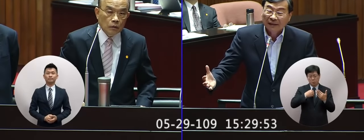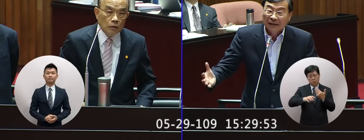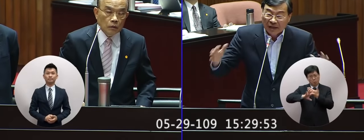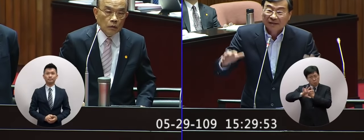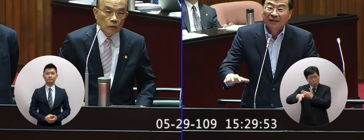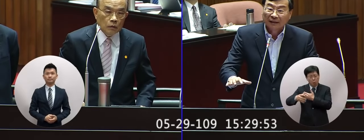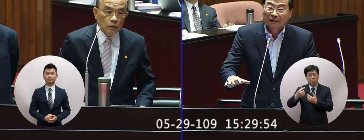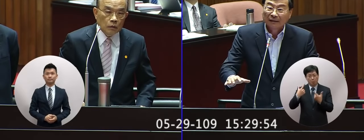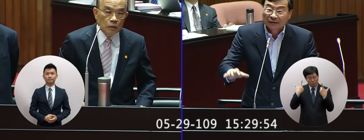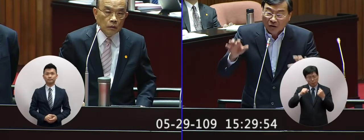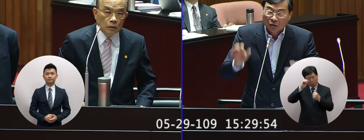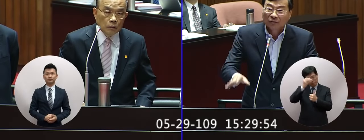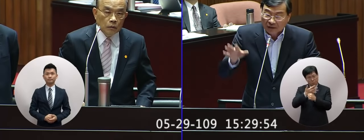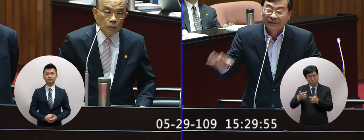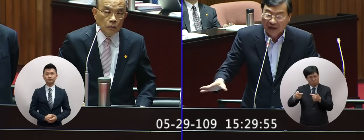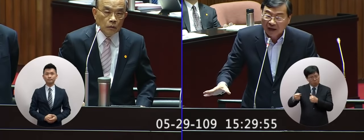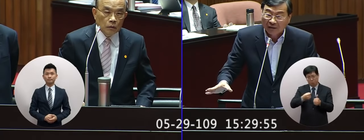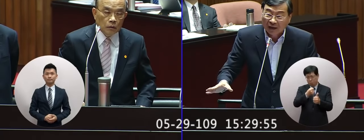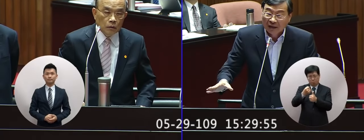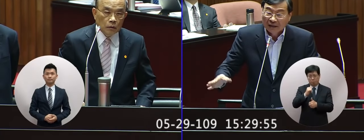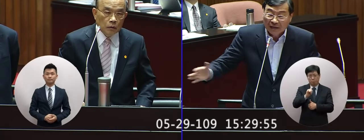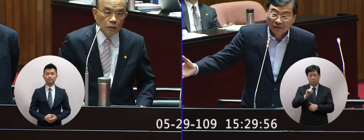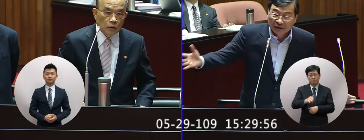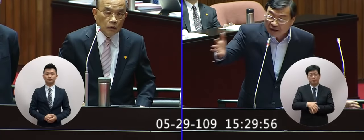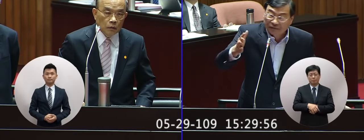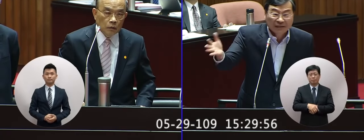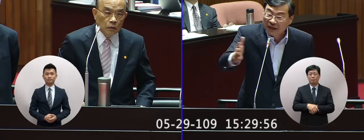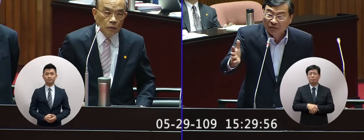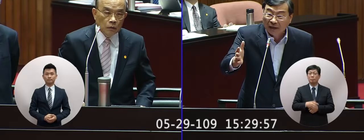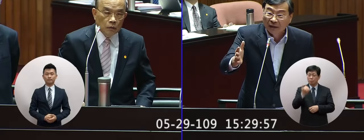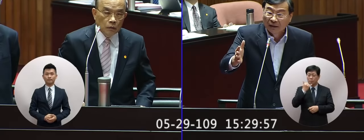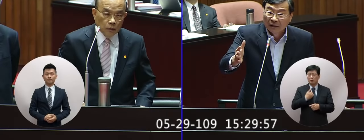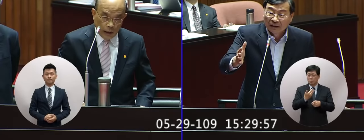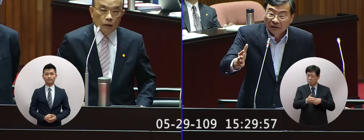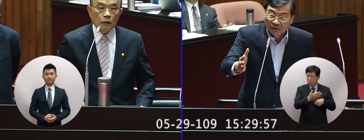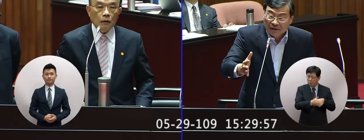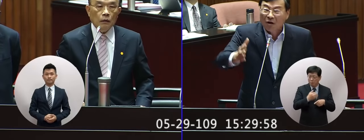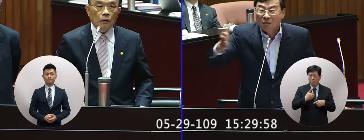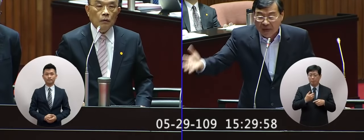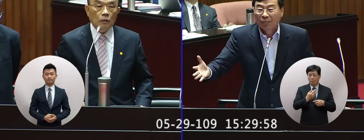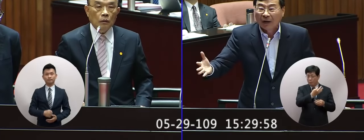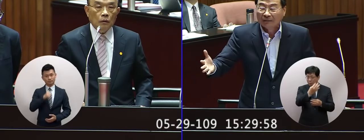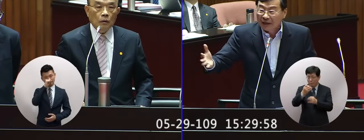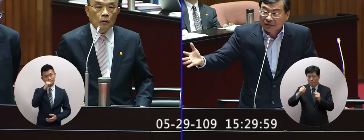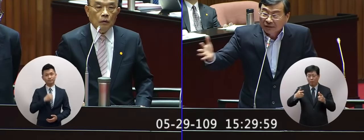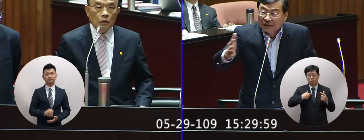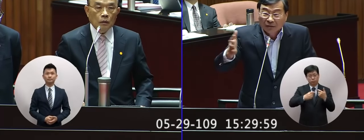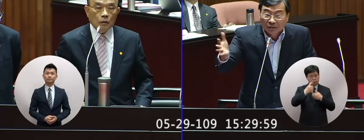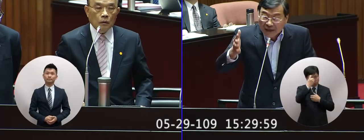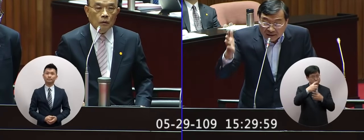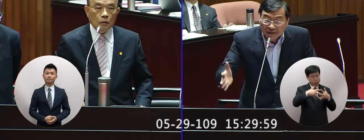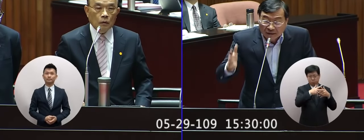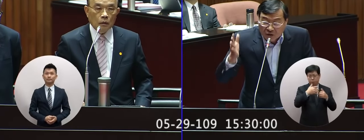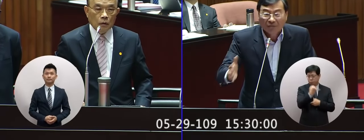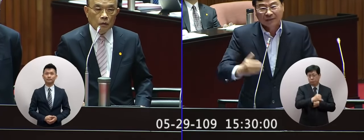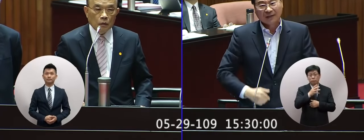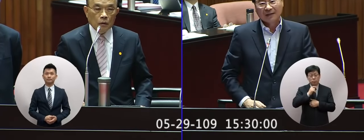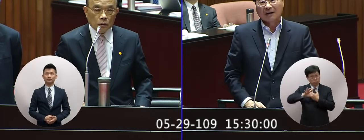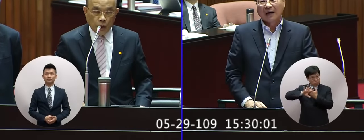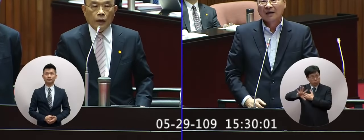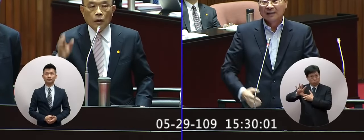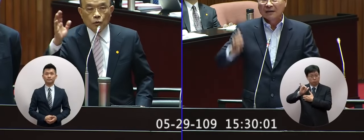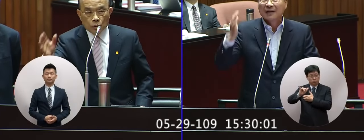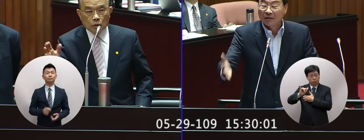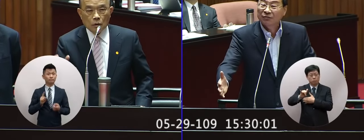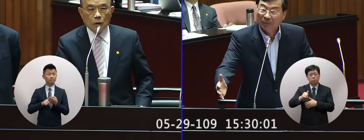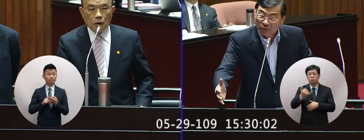国家现在疫情是控制的非常好啊，那有你可以分阶段。 好， 有一些欧美不好，但有一些国家其实状况是很